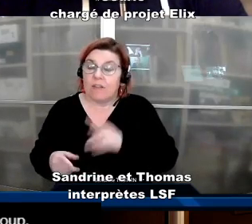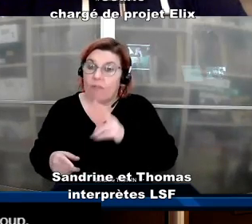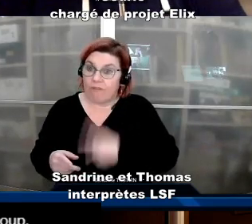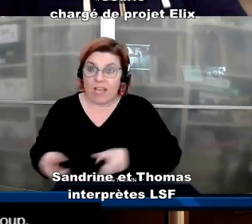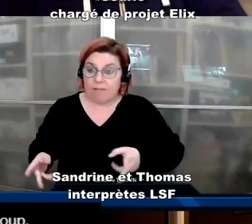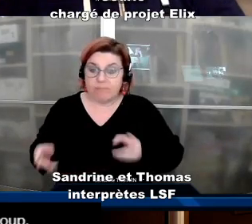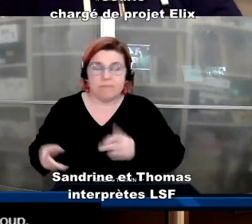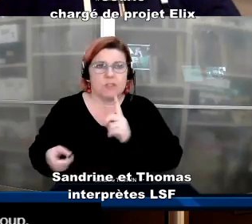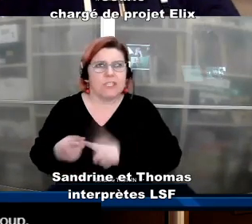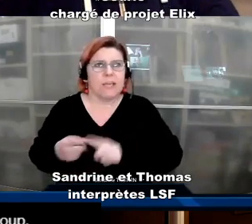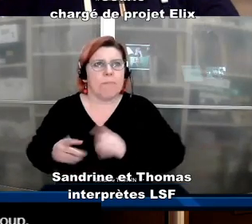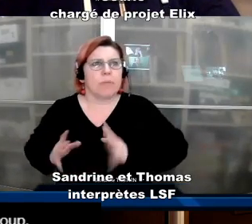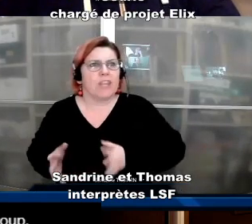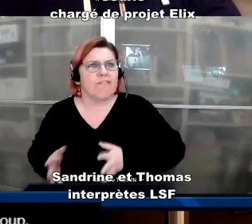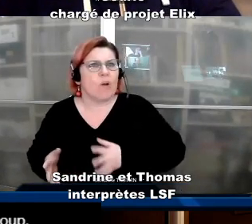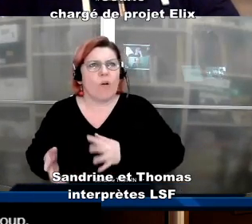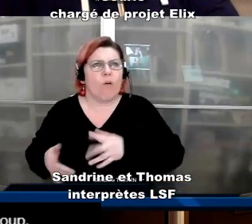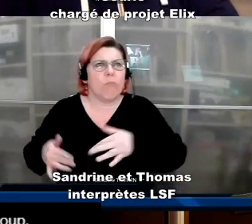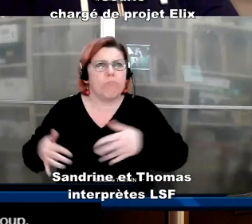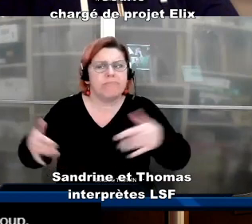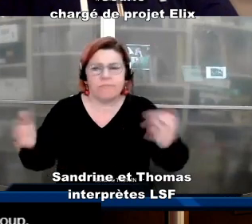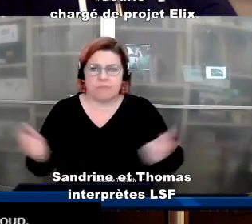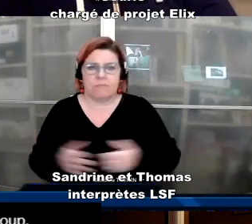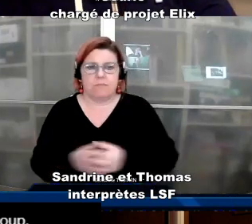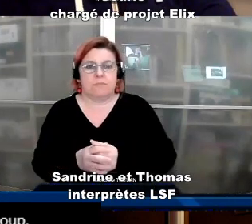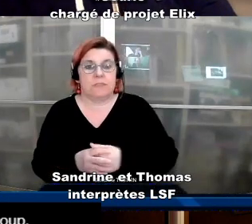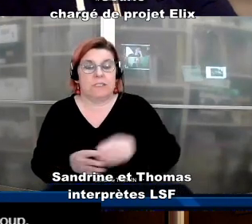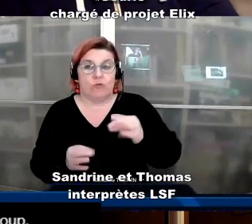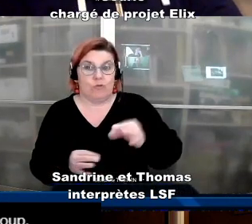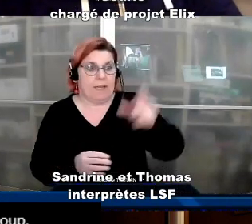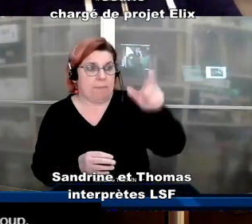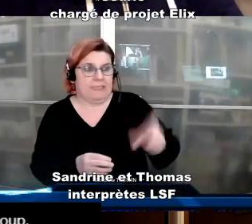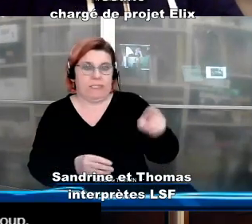Point de vue social. Et cette personne-là m'expliquait que